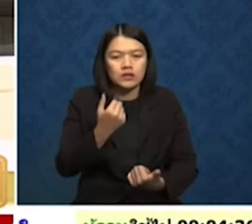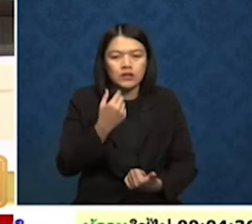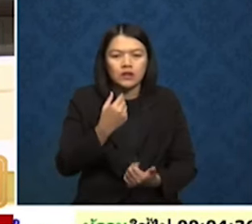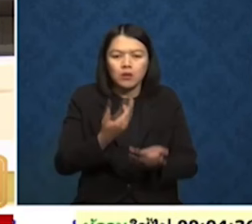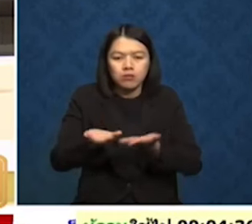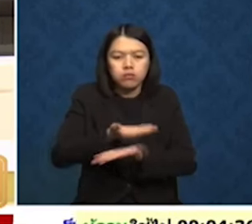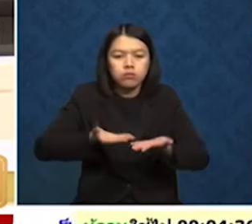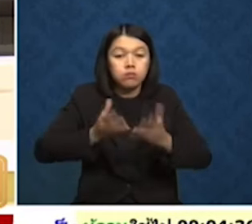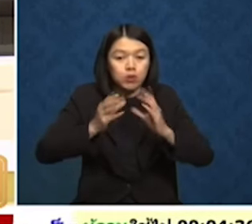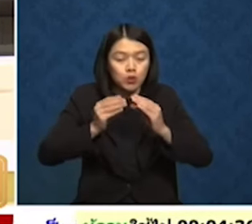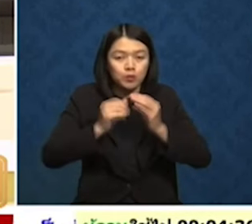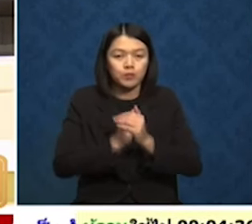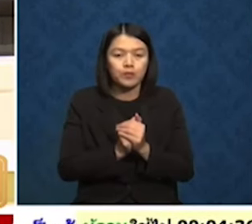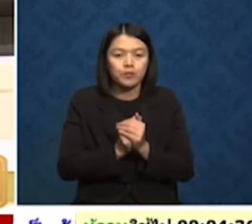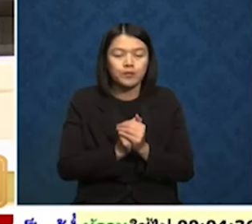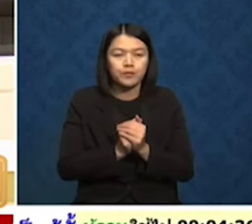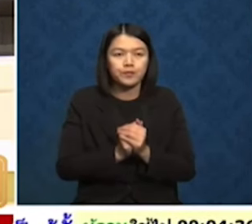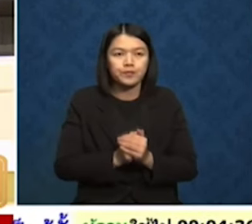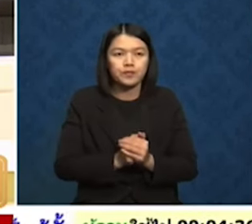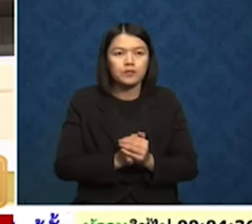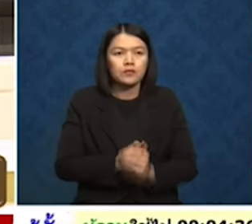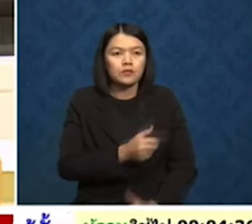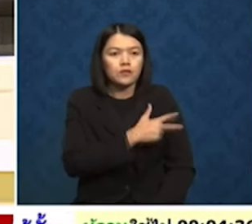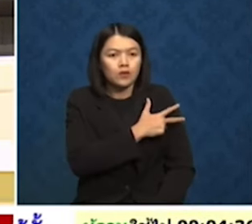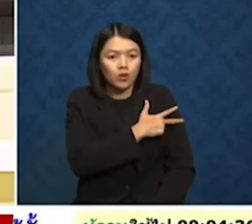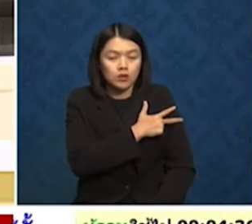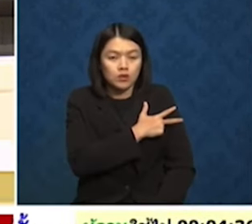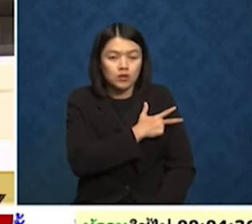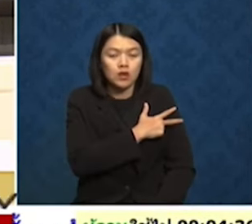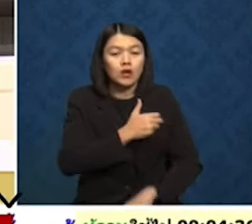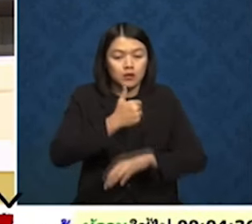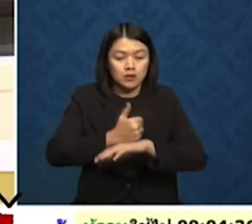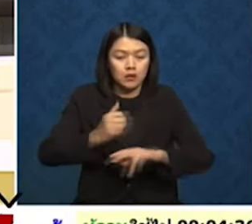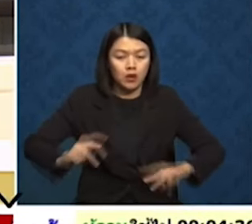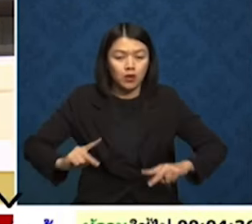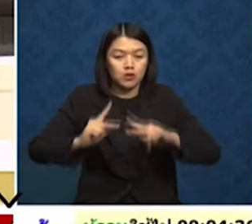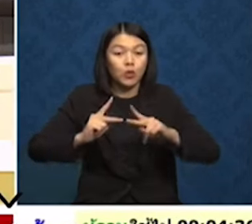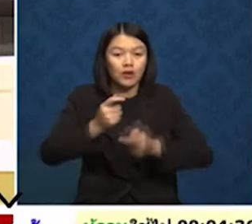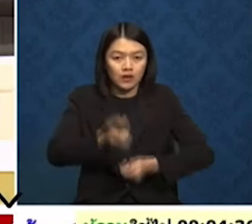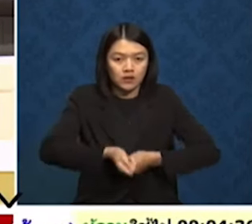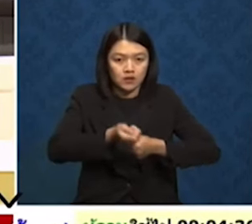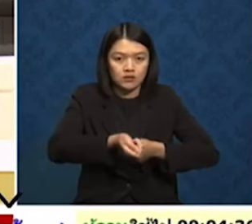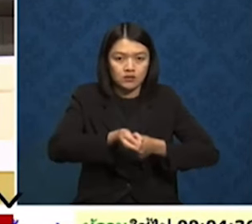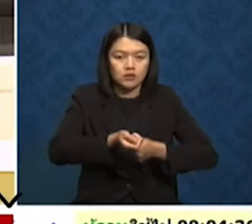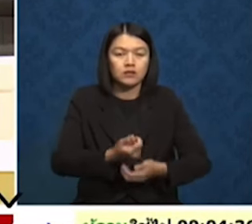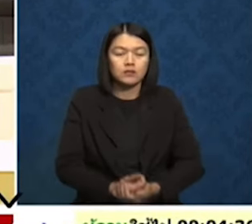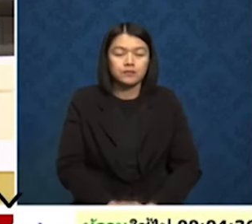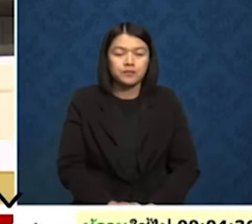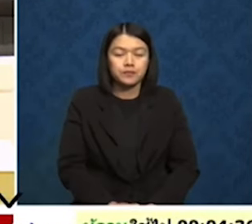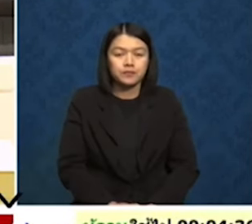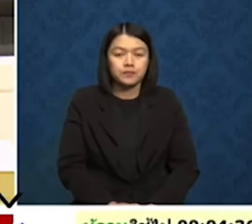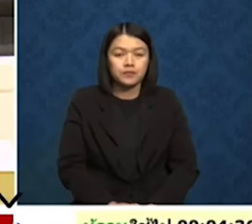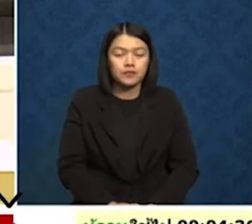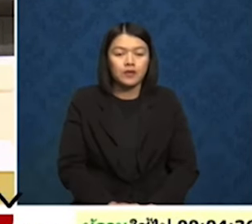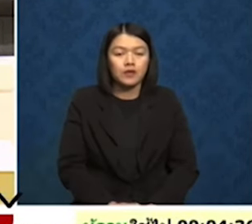หารือรวมกับท่านสริจารย์ดอกเตอนรมนพิโยสินพัศแตล ter บ่าการกศวเตออศกรทัก็ได้